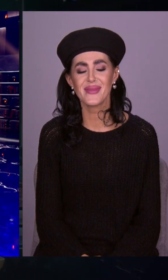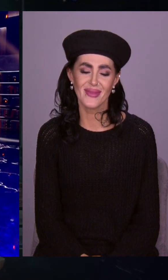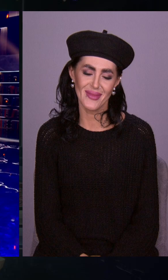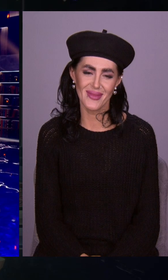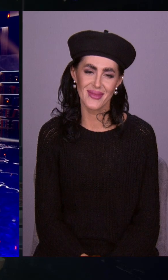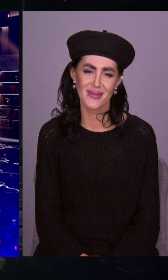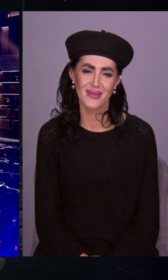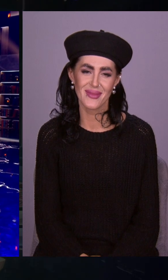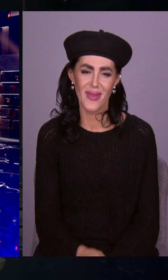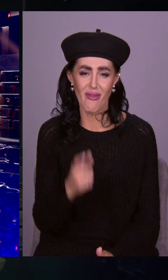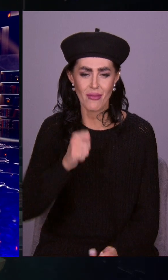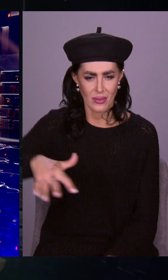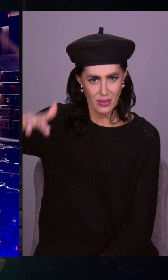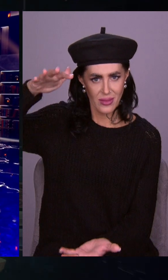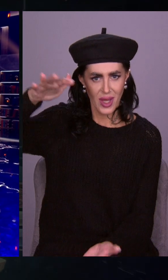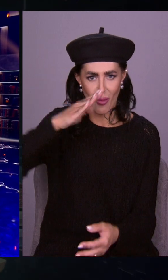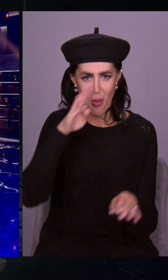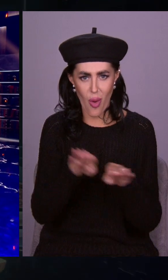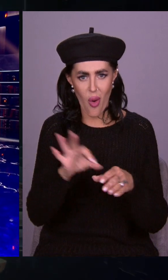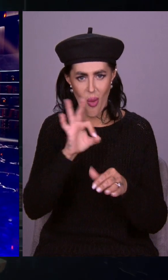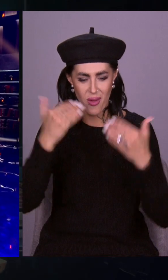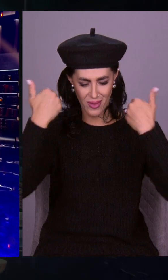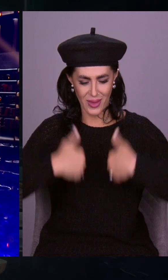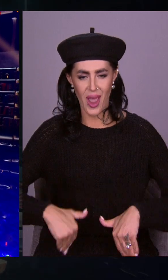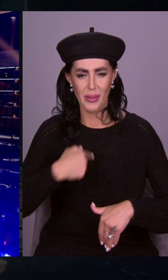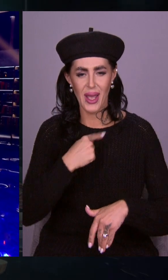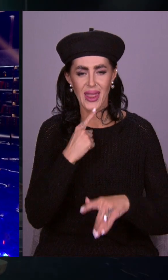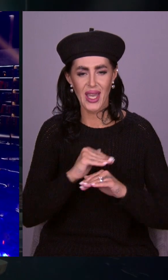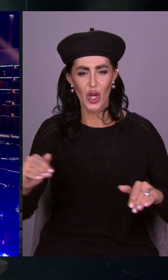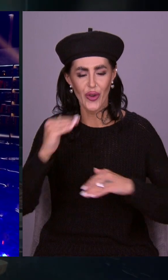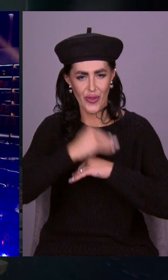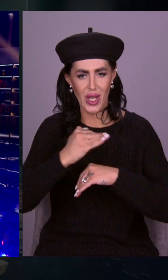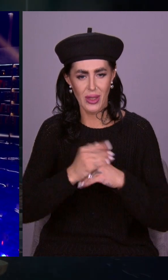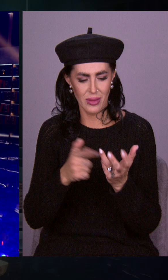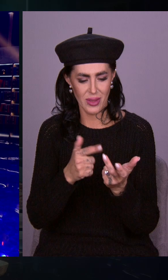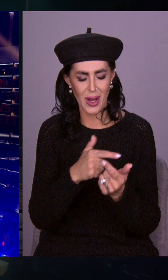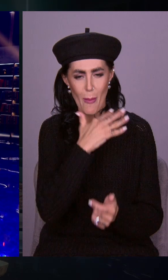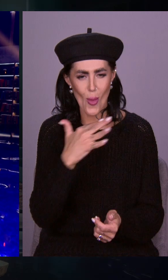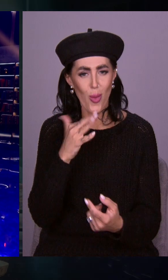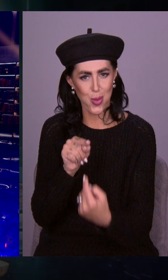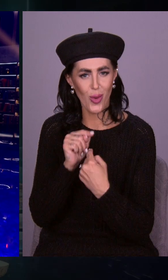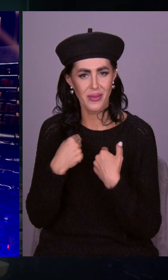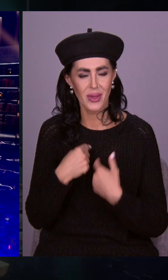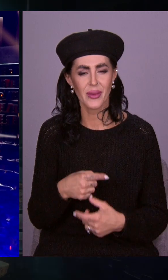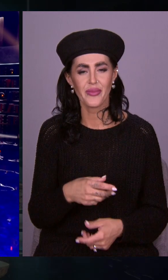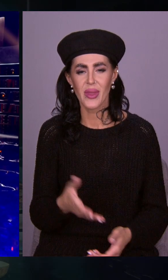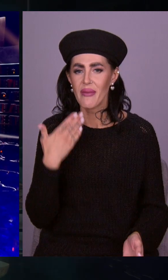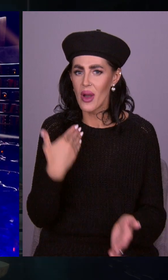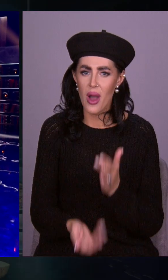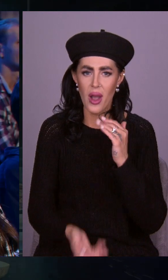За останній випуск тихого вечора? Да. Mm-hmm. Ну, розберемося. Так, будь ласка, займайте своє місце.